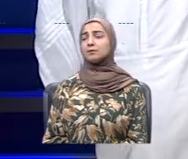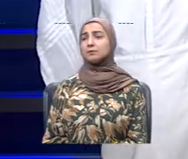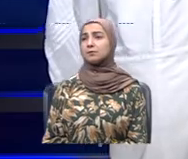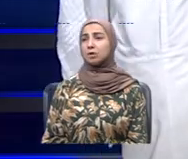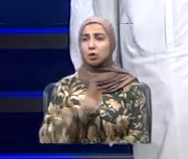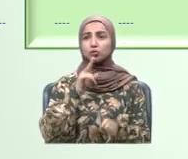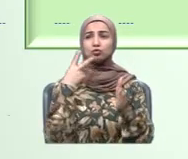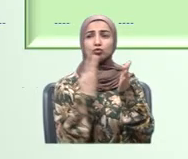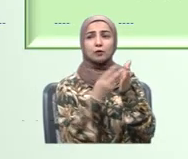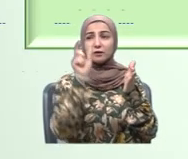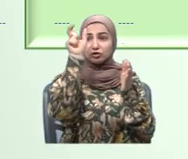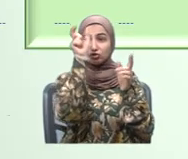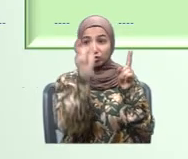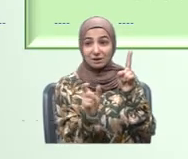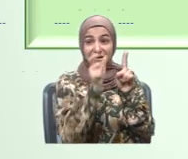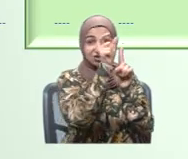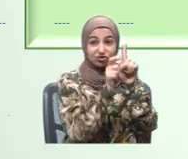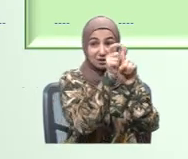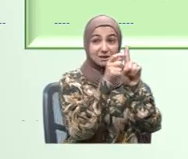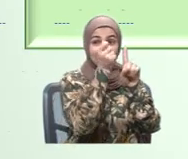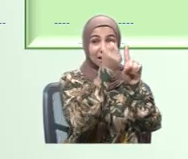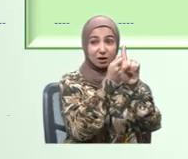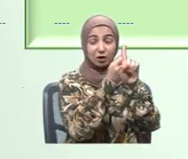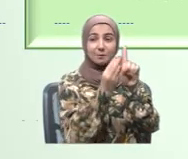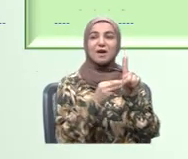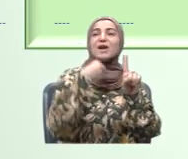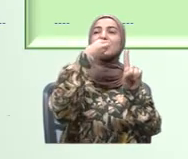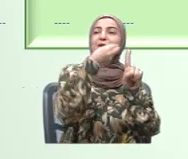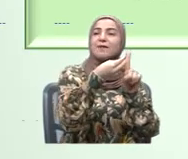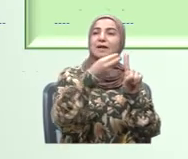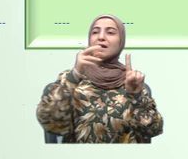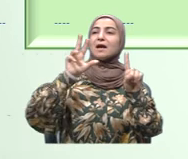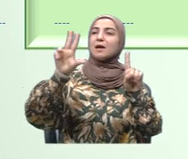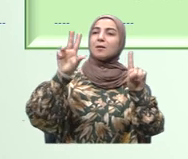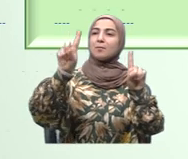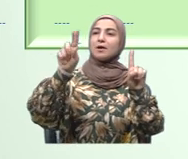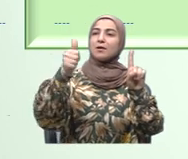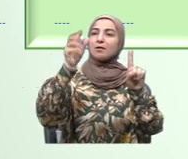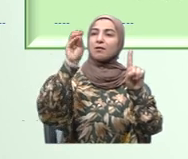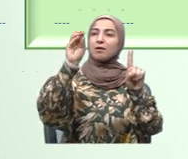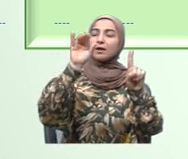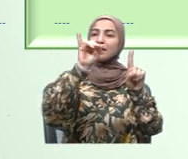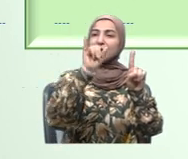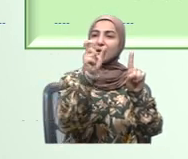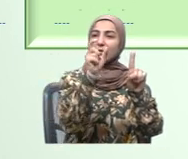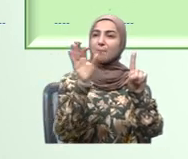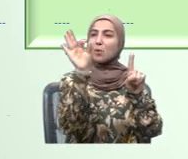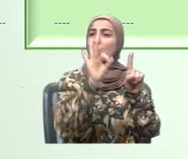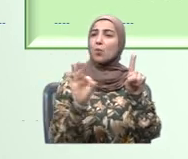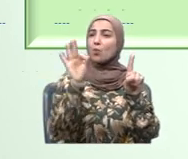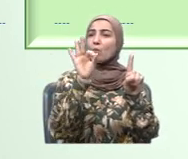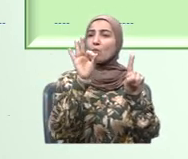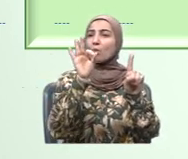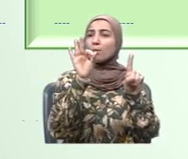الكاتب آراءه ويدعمها بالبراهين والحجج، فلا تأتي الأطروحة من فراغ، بل يستقيها من